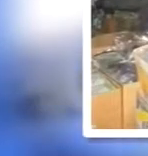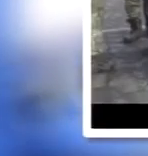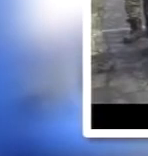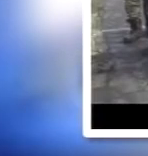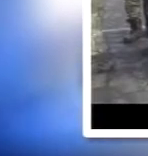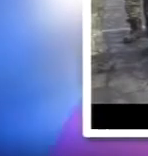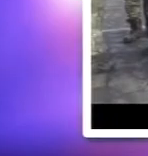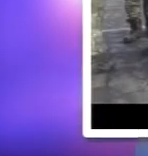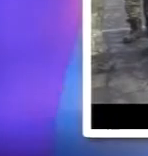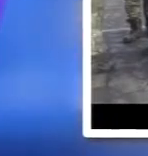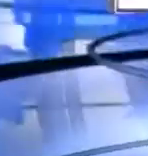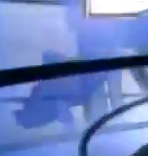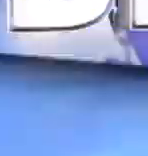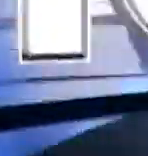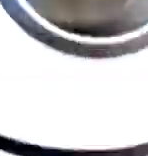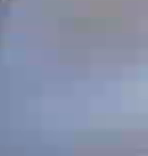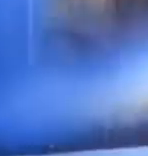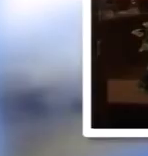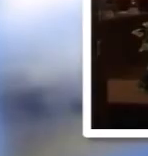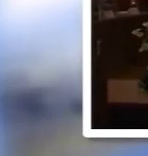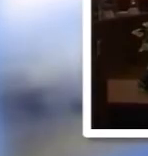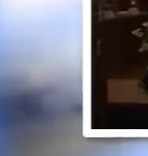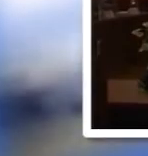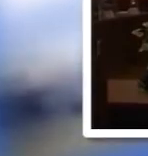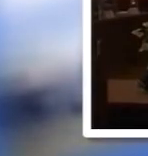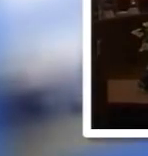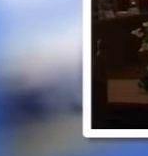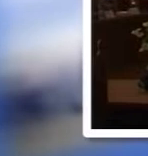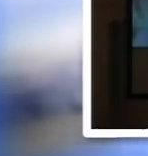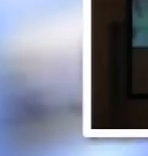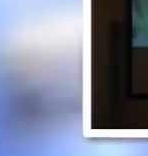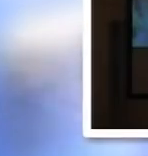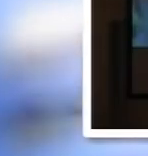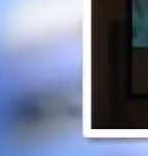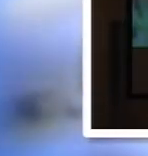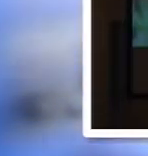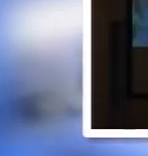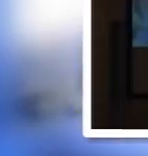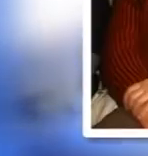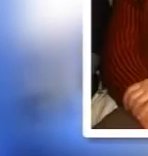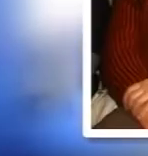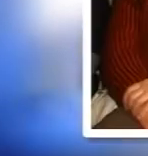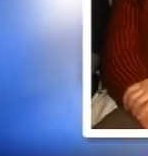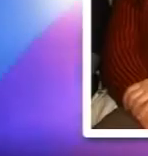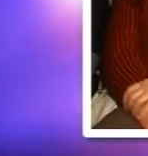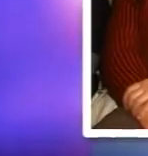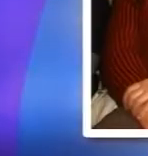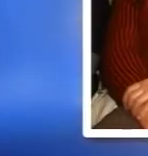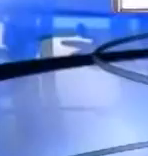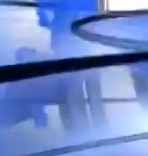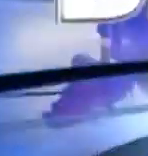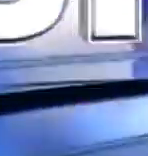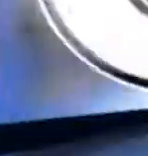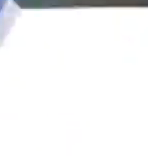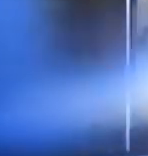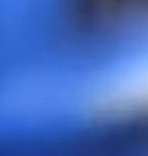тернопільські волонтери в зону АТО. Стрічки «Я бачу» та «Доторкнись і побач» демонстрували для незрячих у Тернополі.